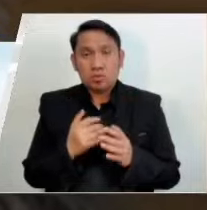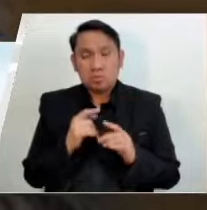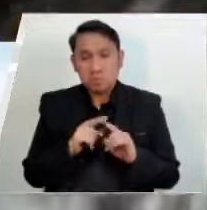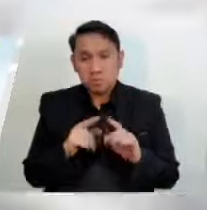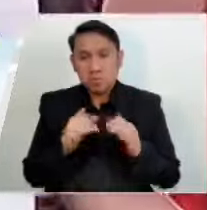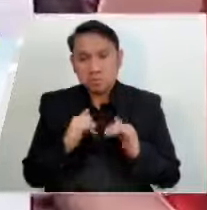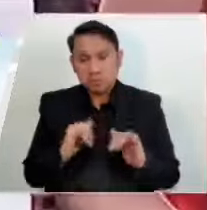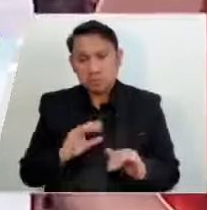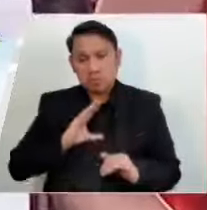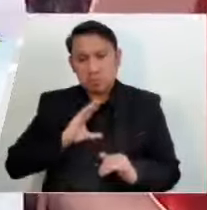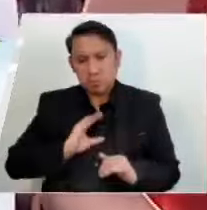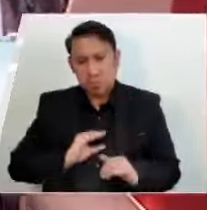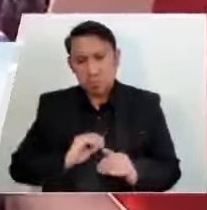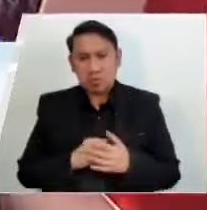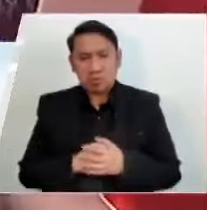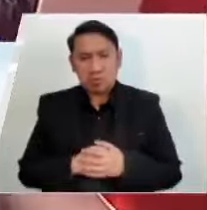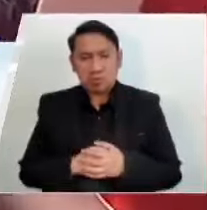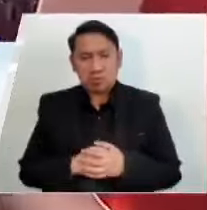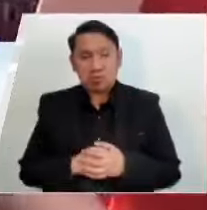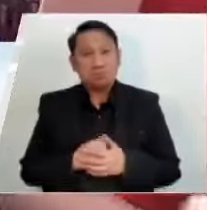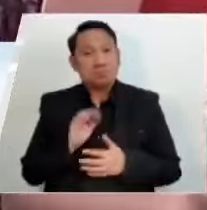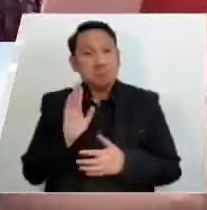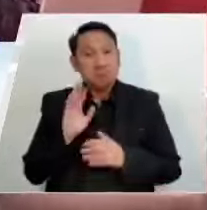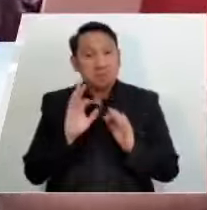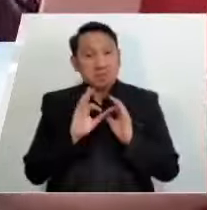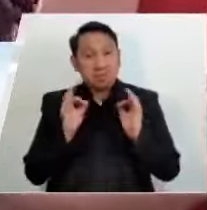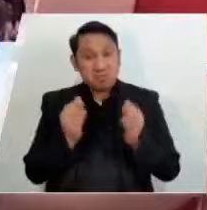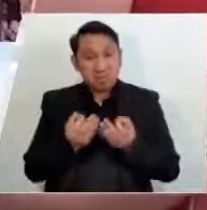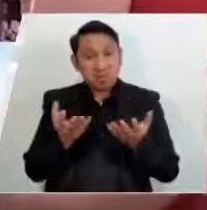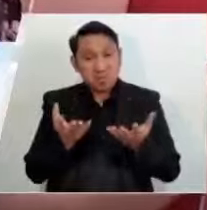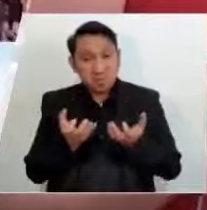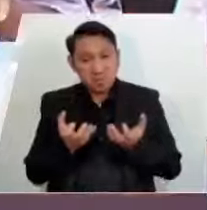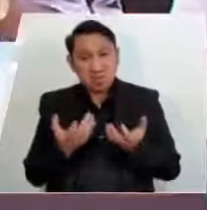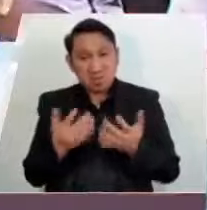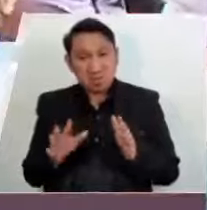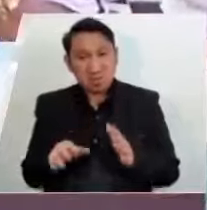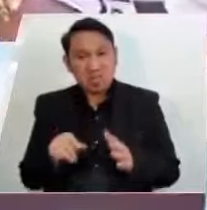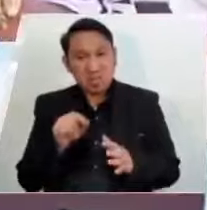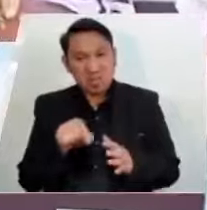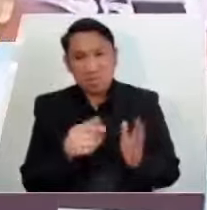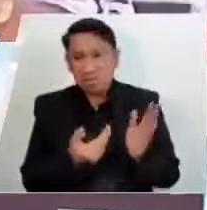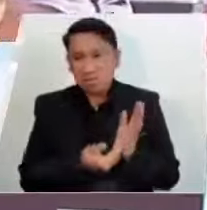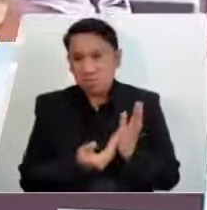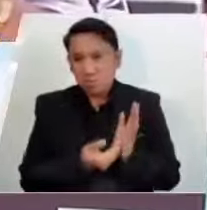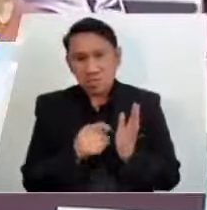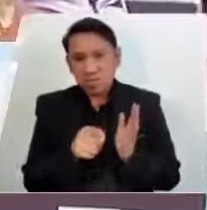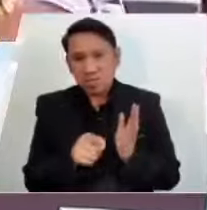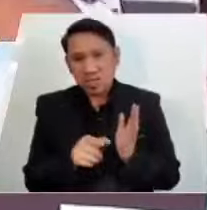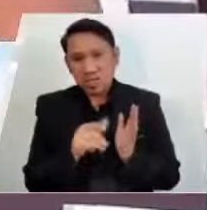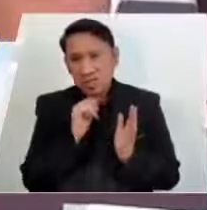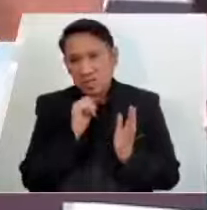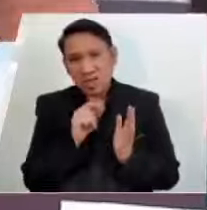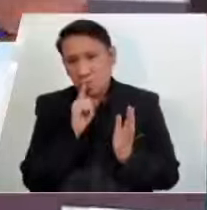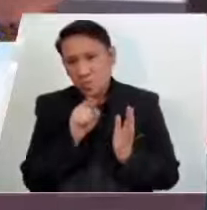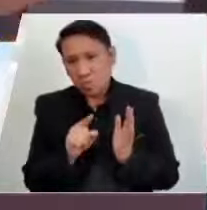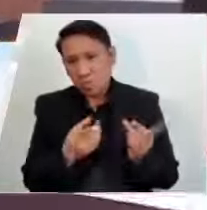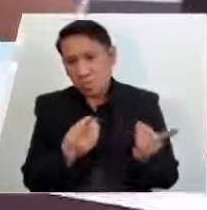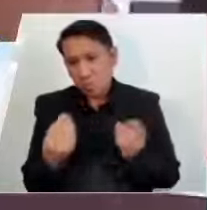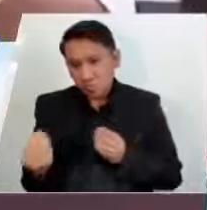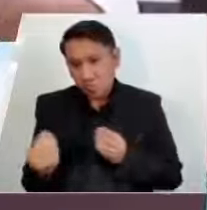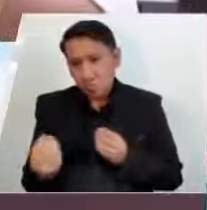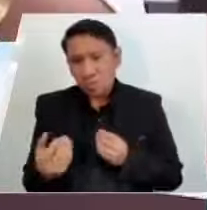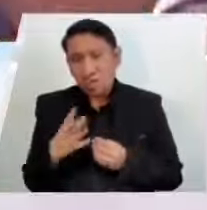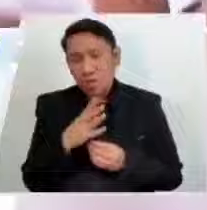Mary Jane. Giit ng kanyang pamilya, napatunayan na ng ebidensya na biktima lang si Mary Jane at niloko ng